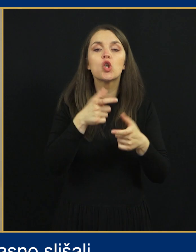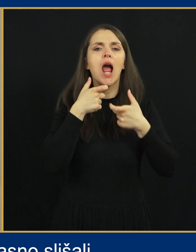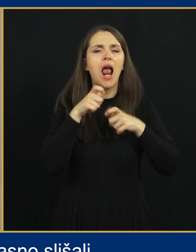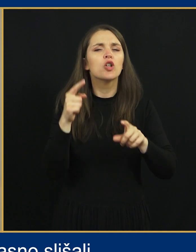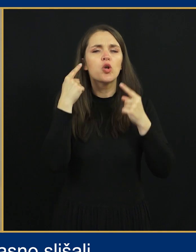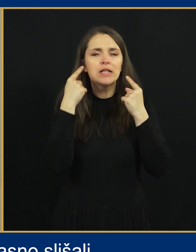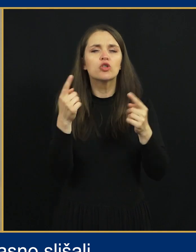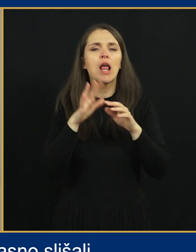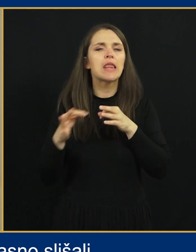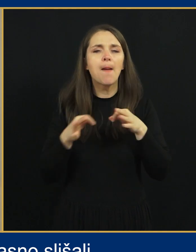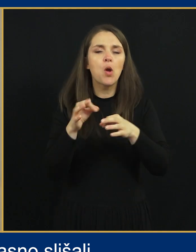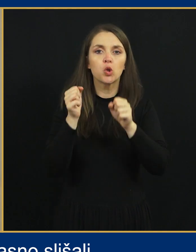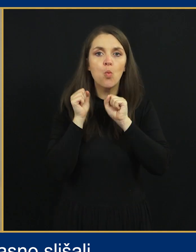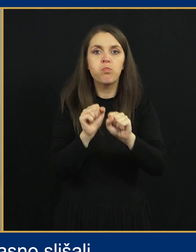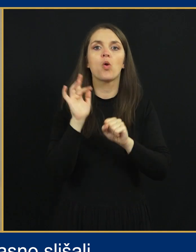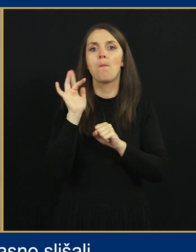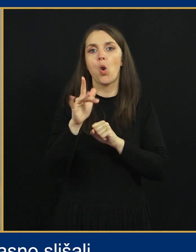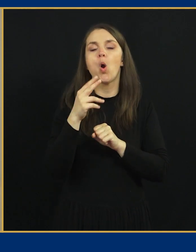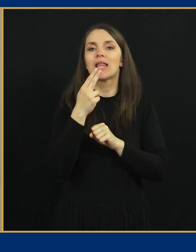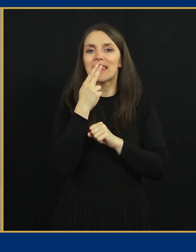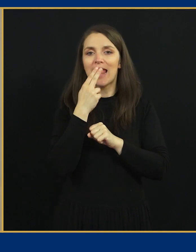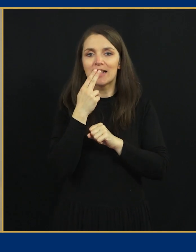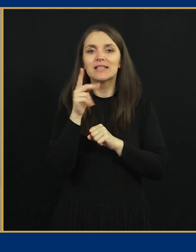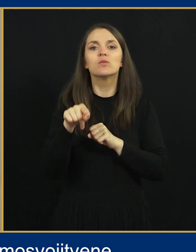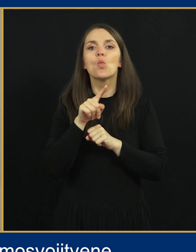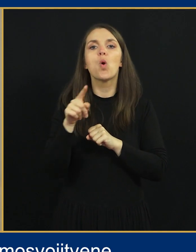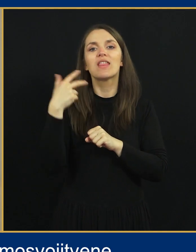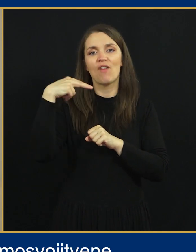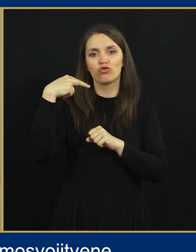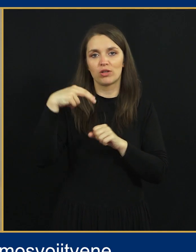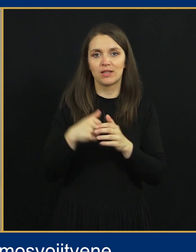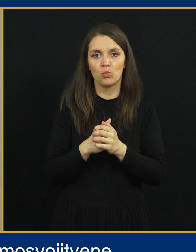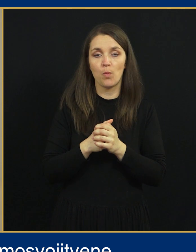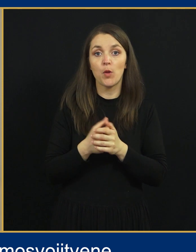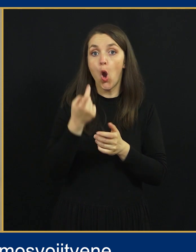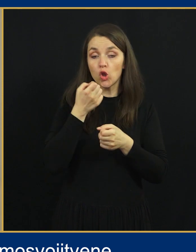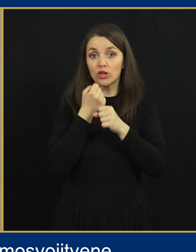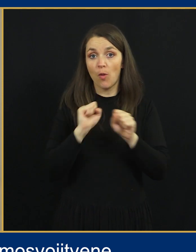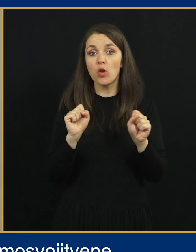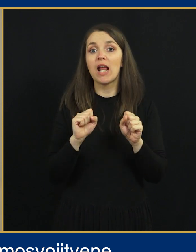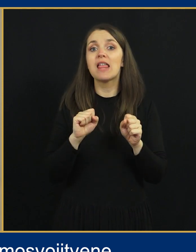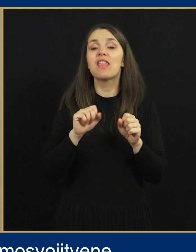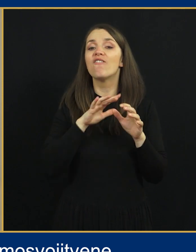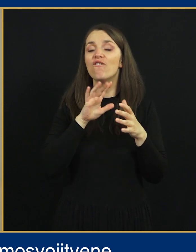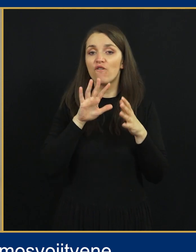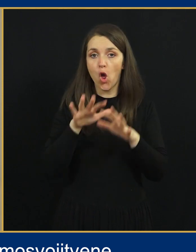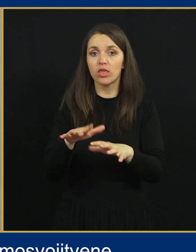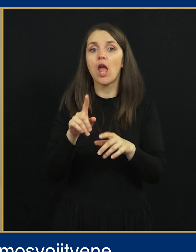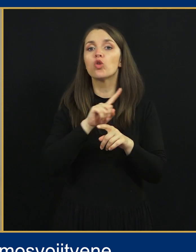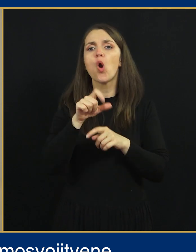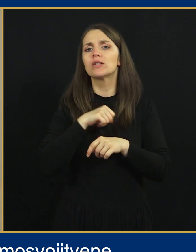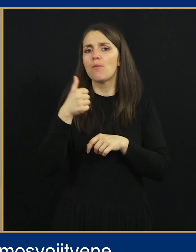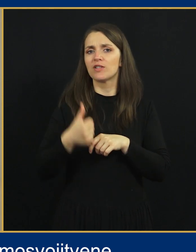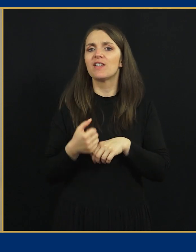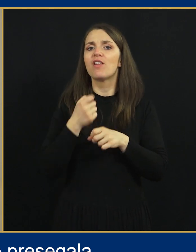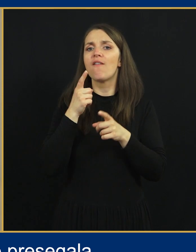poti upora proti nacizmu in fašizmu. Od osvobodilne fronte do osamosvojitvene vojne je bila moč